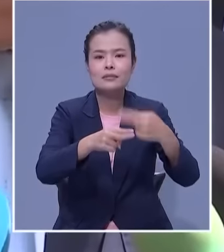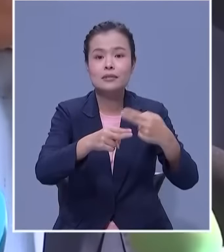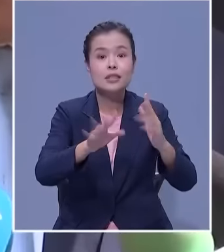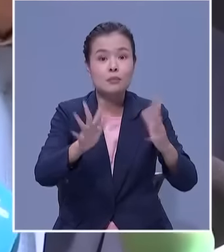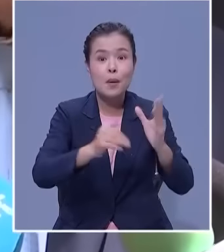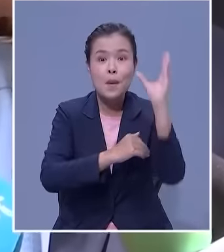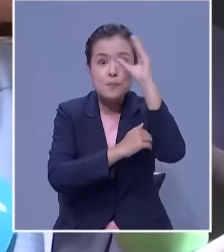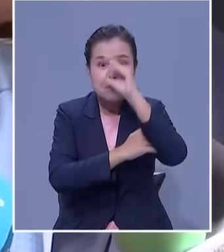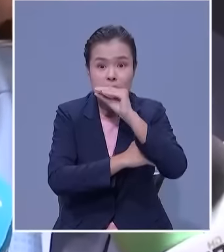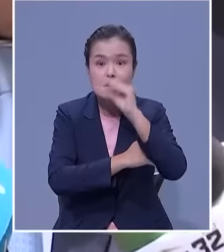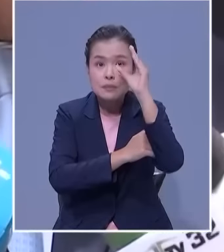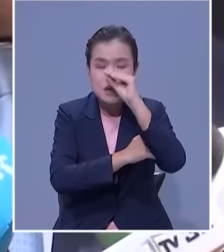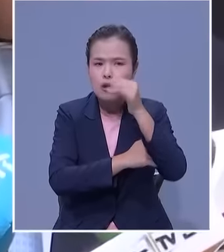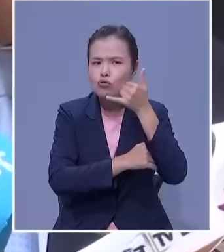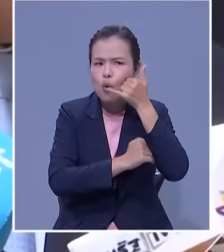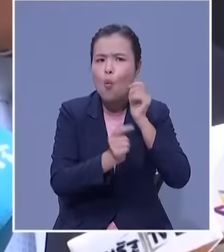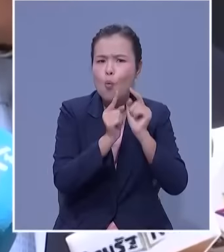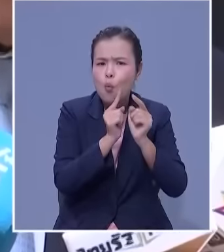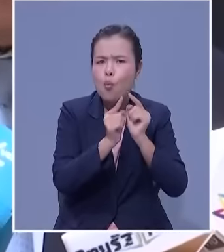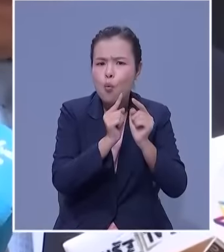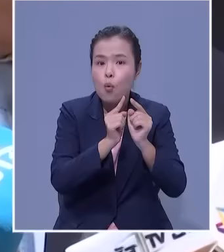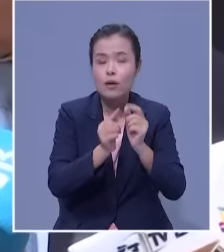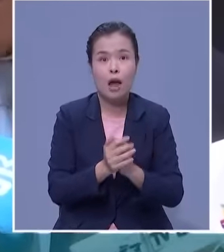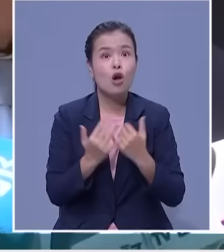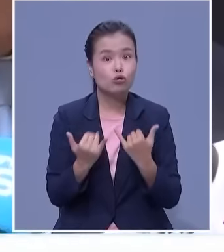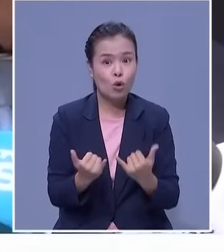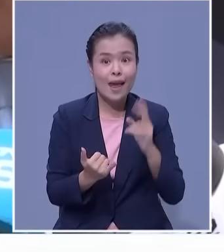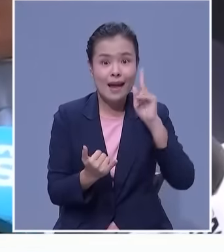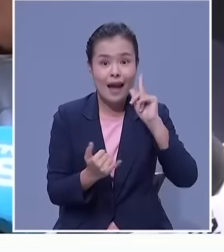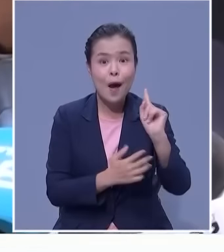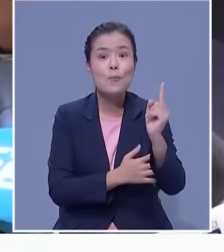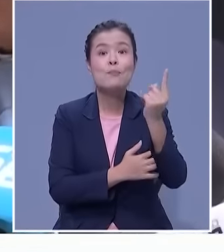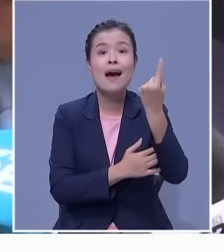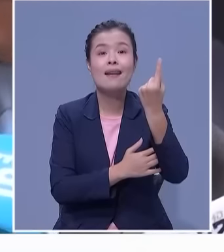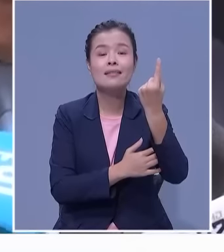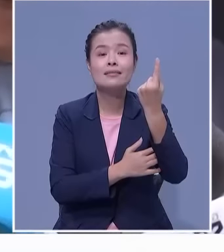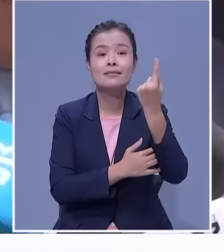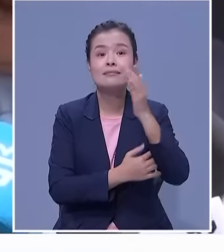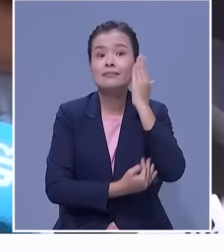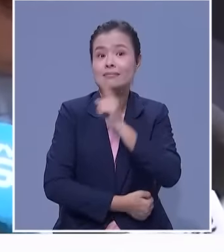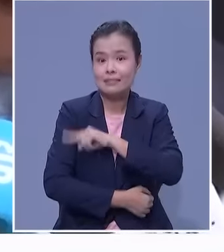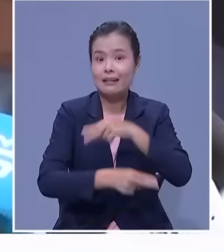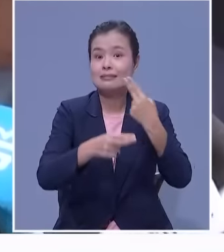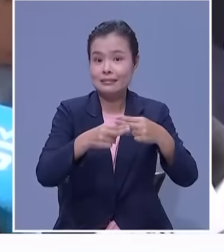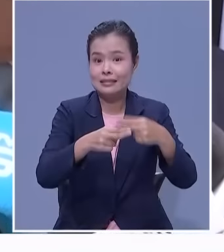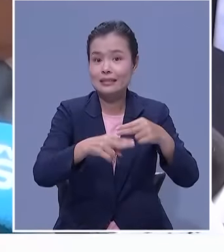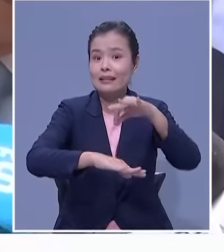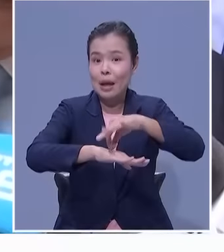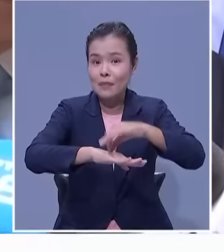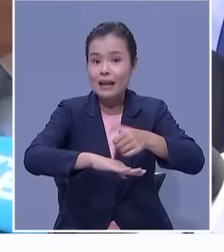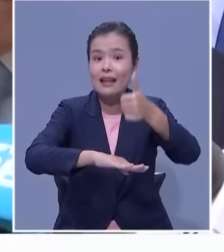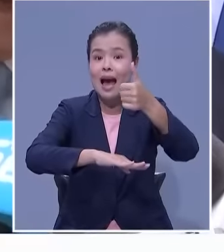ธรรมนัสตอนกลางคืนดูเหมือนว่าจะโทรคุยกันอืและตอนนี้ข่าวล่าสุดคือกลายเป็นว่าผู้กองธรรมนัสมีชื่อกลับมาอยู่ในโผ